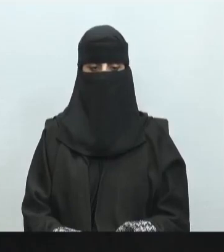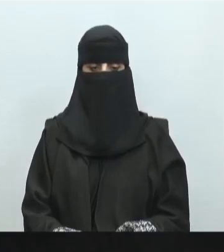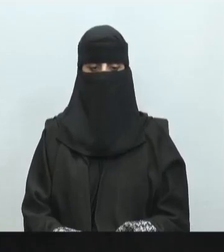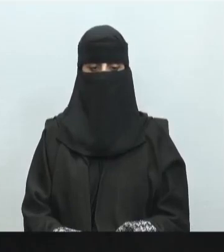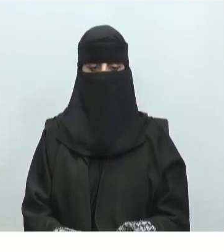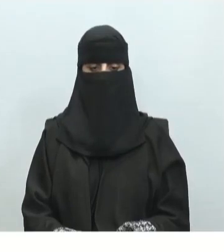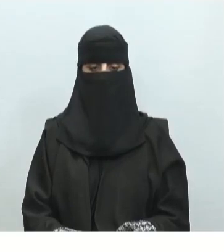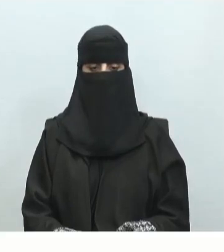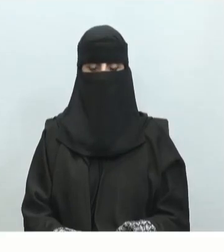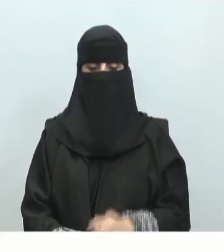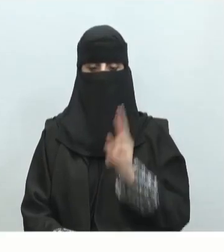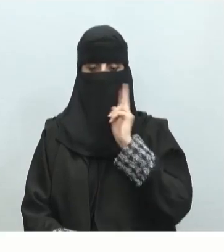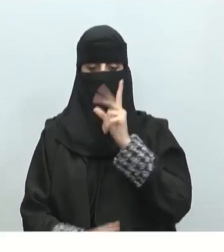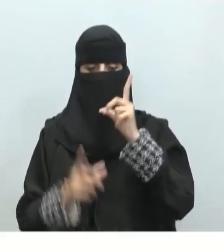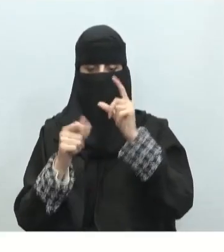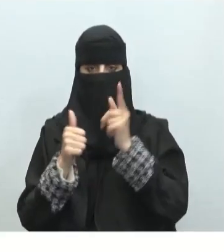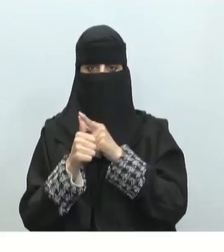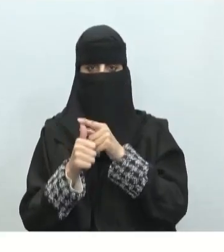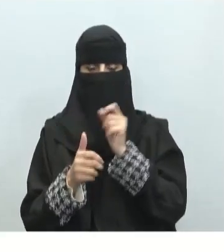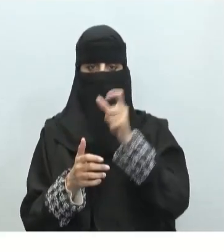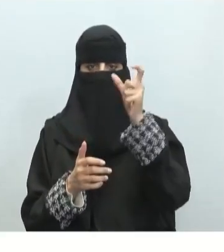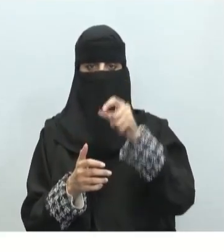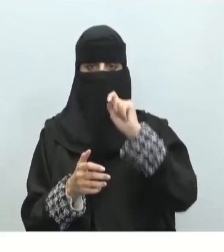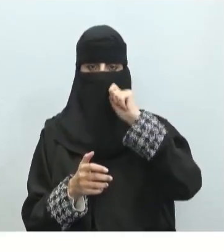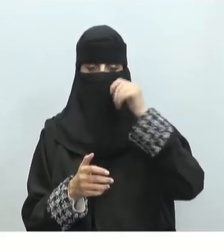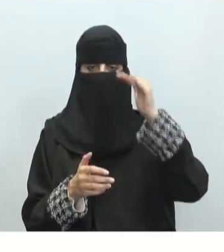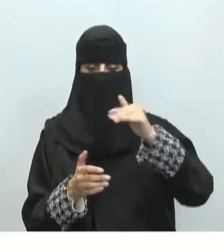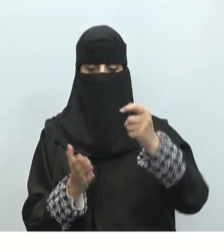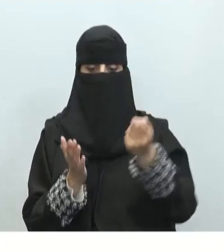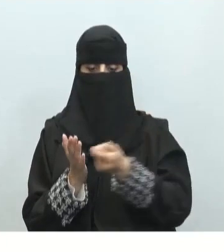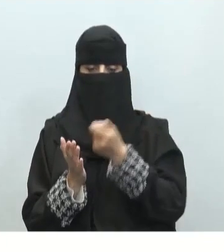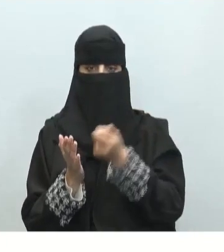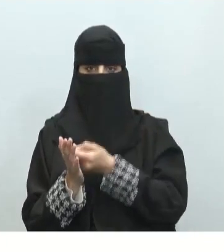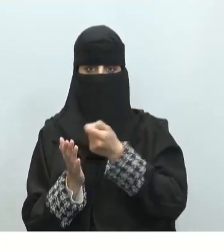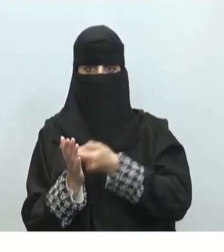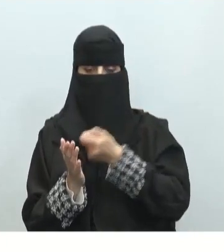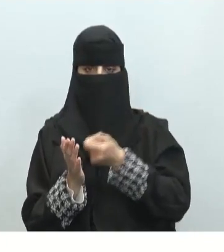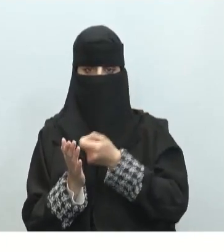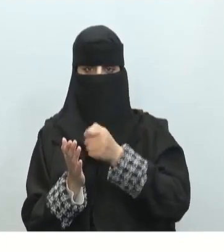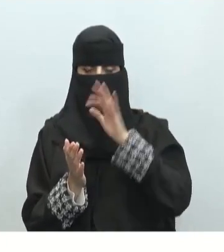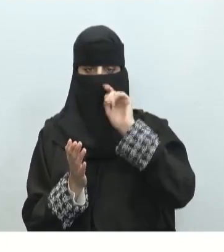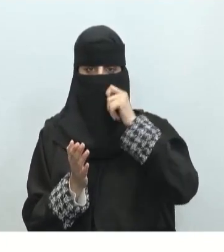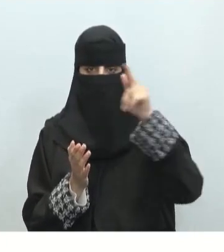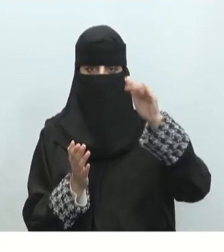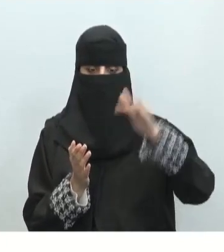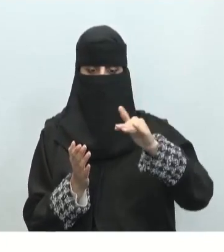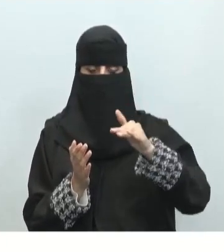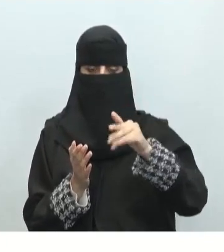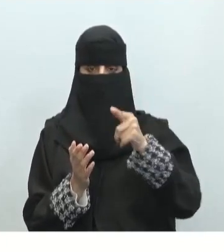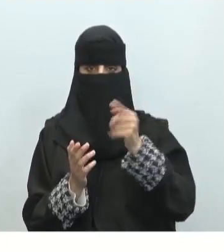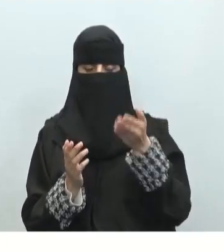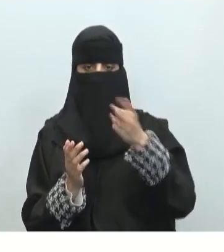والصوره الثانيه فنقول يكتب الولد يكتب الولد على الصبوره